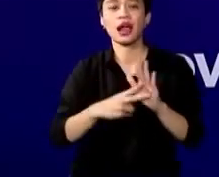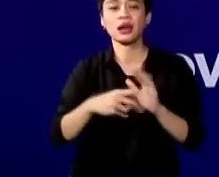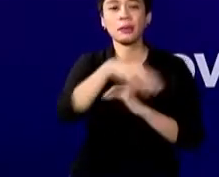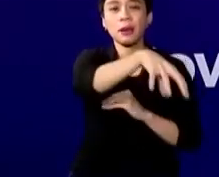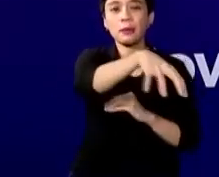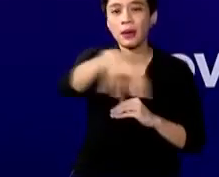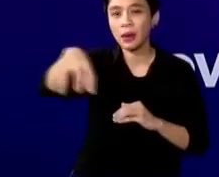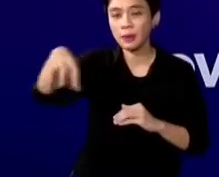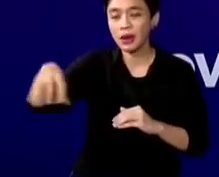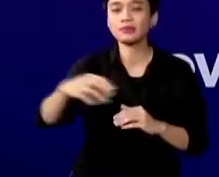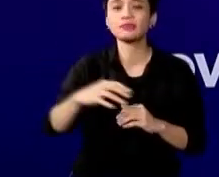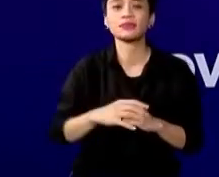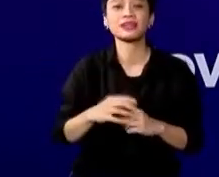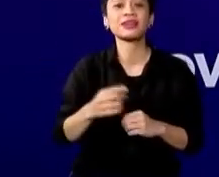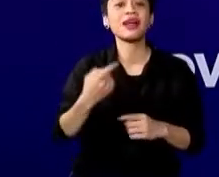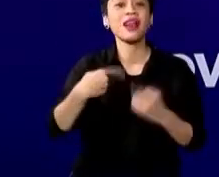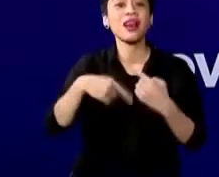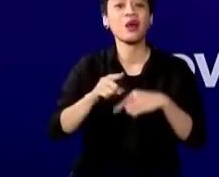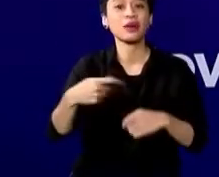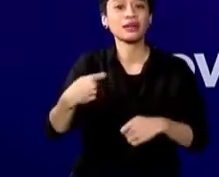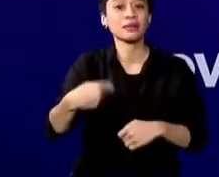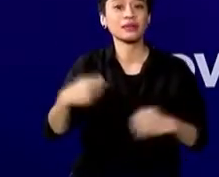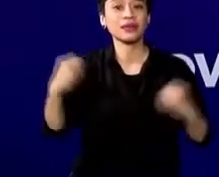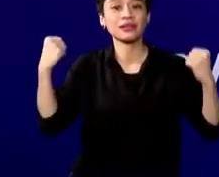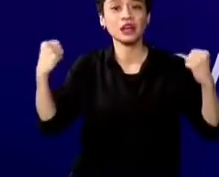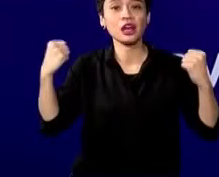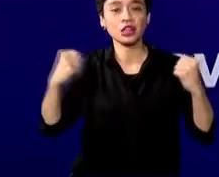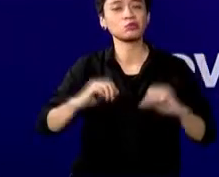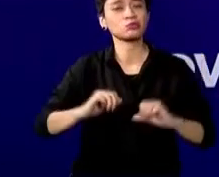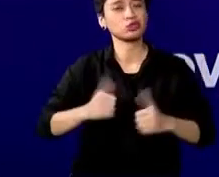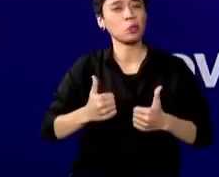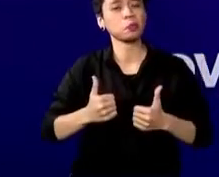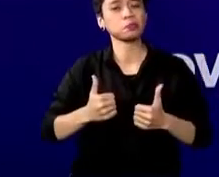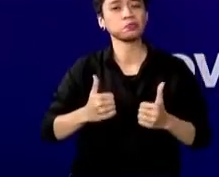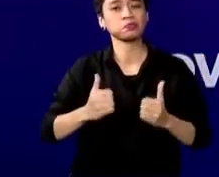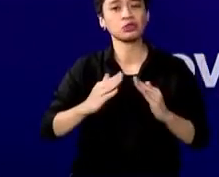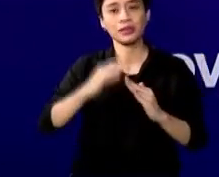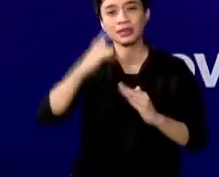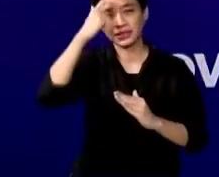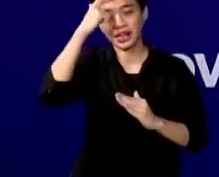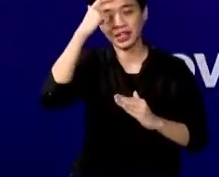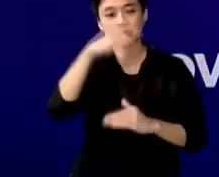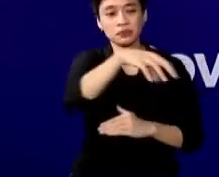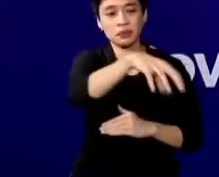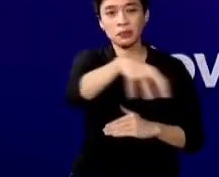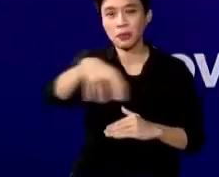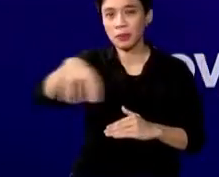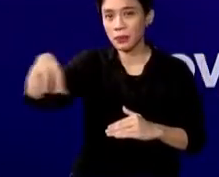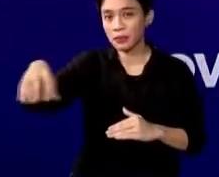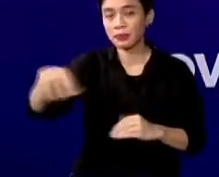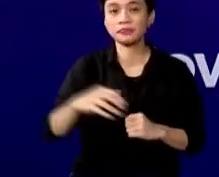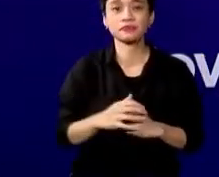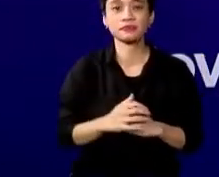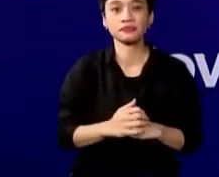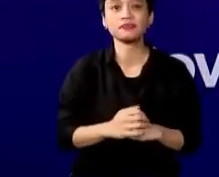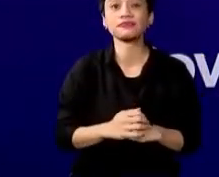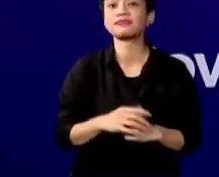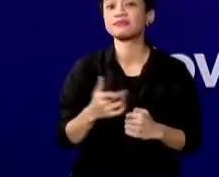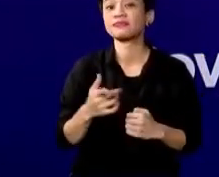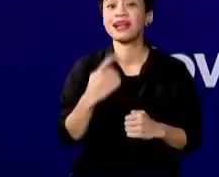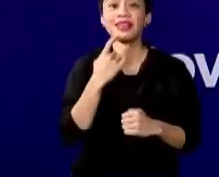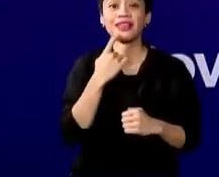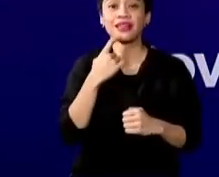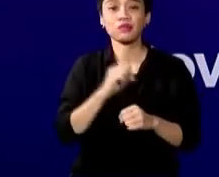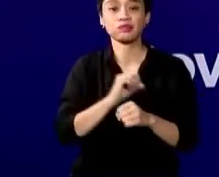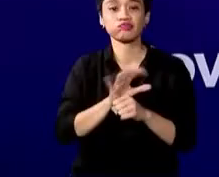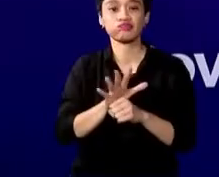pemerintah melalui Kementerian Kesehatan Dinas Kesehatan tentu sudah bersiap dan selanjutnya Bahwa masalah covid-19